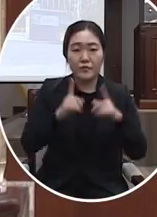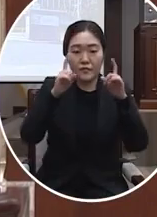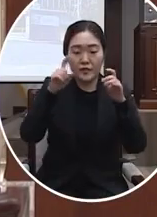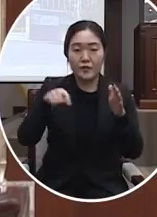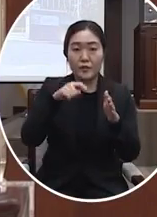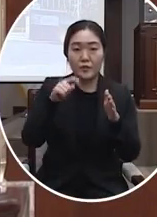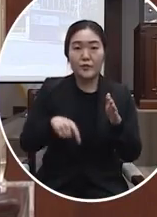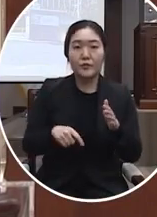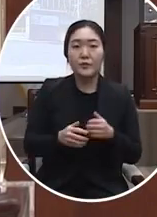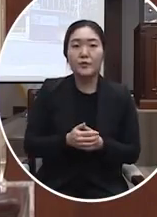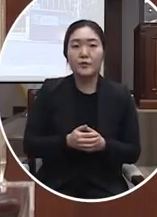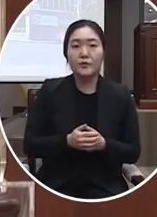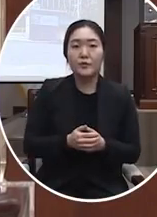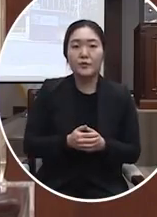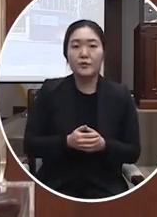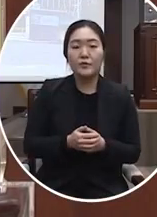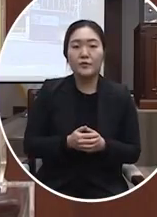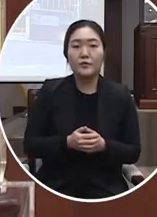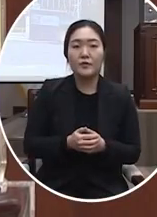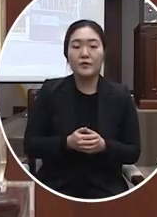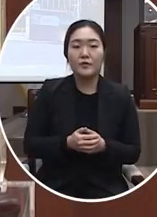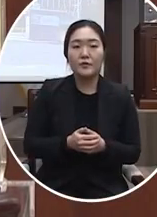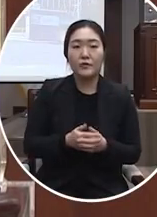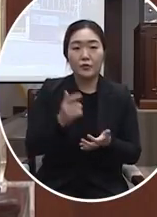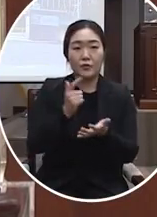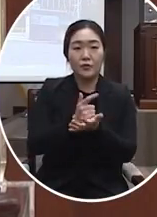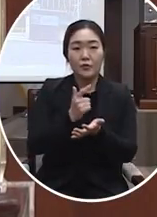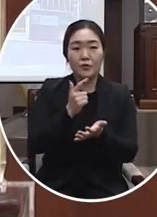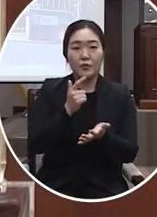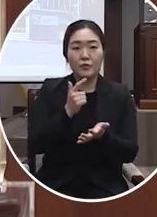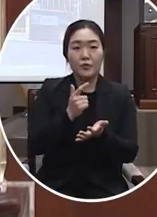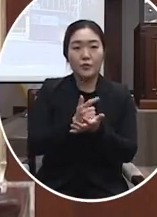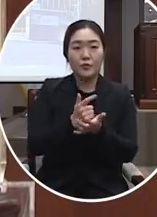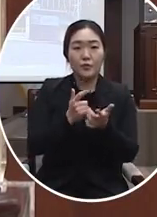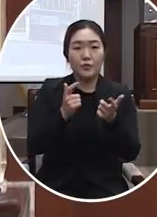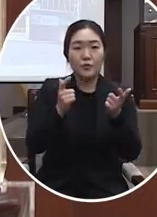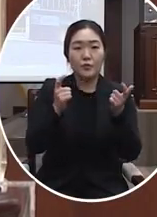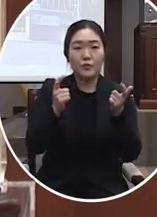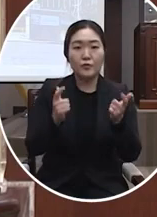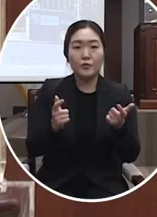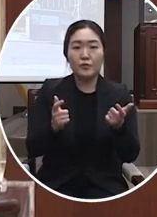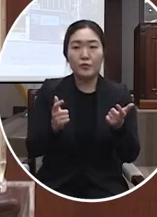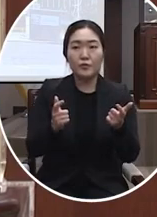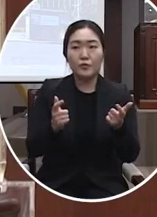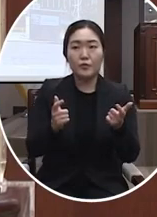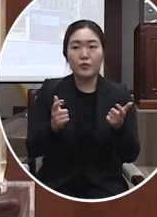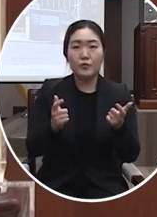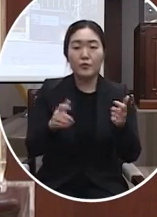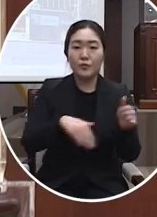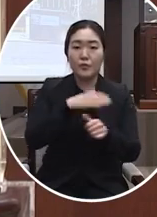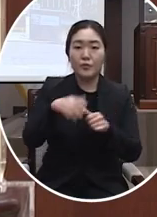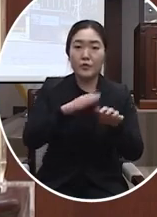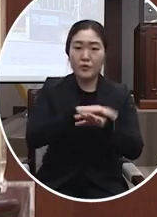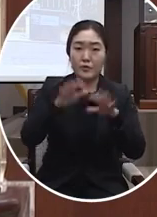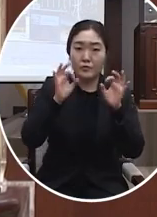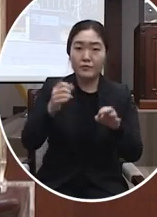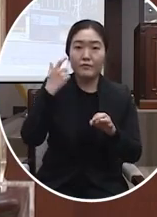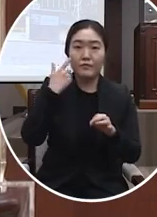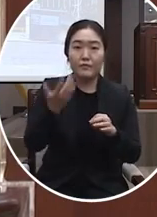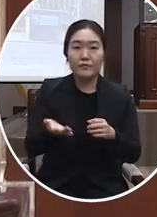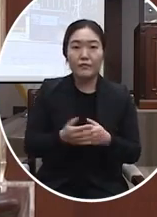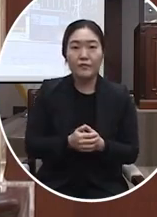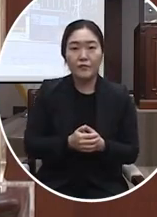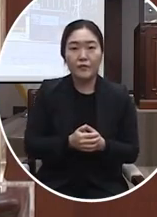청장님 사진 속에 현재 농원구민의 전당이라고 잘 보이십니까?